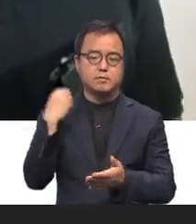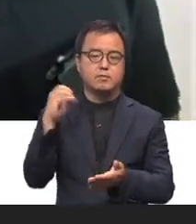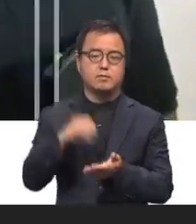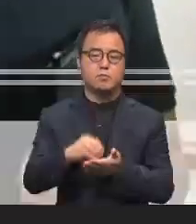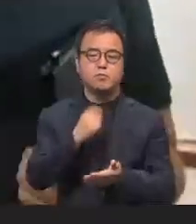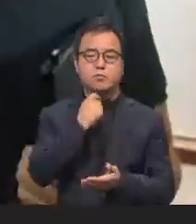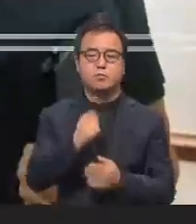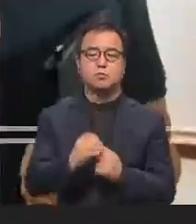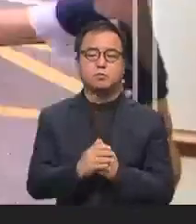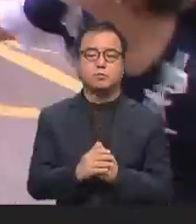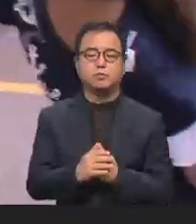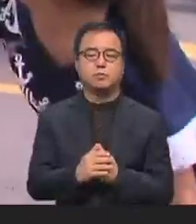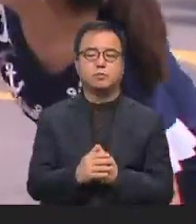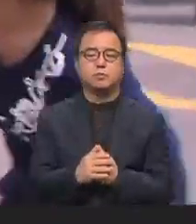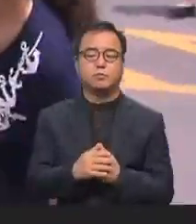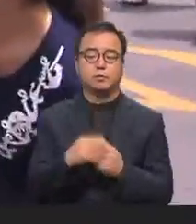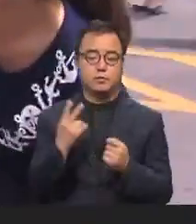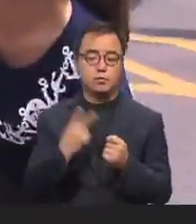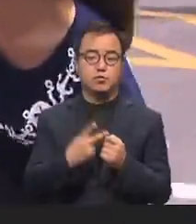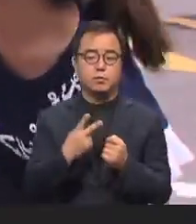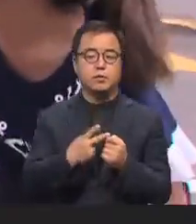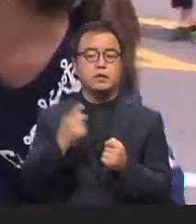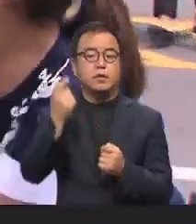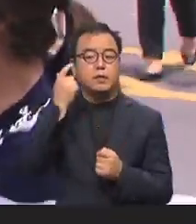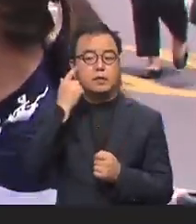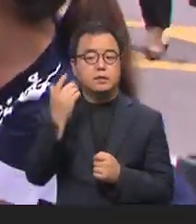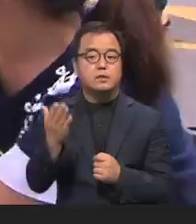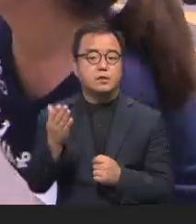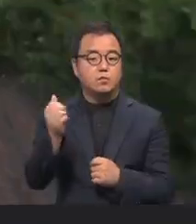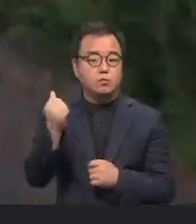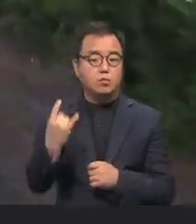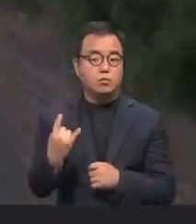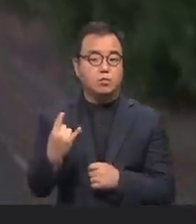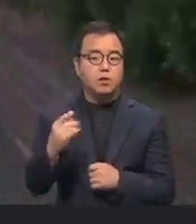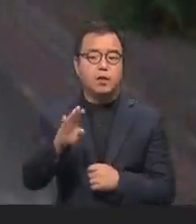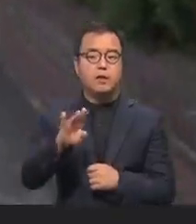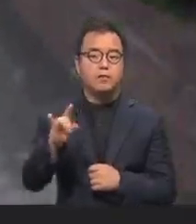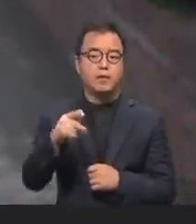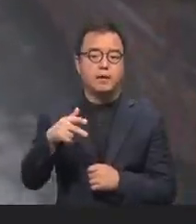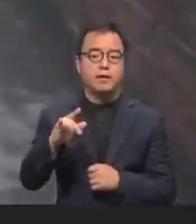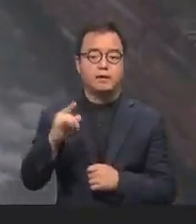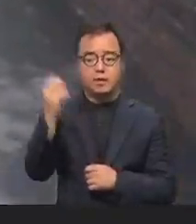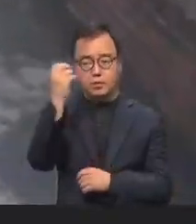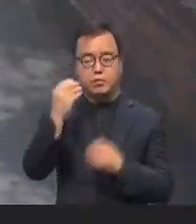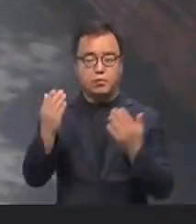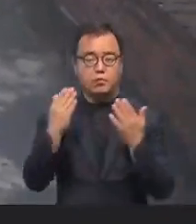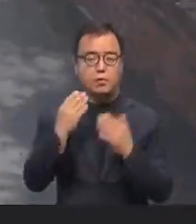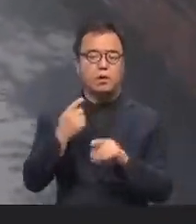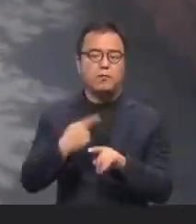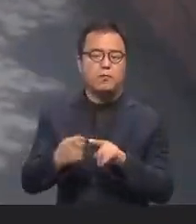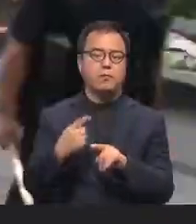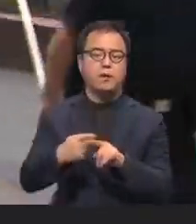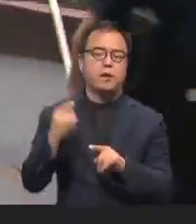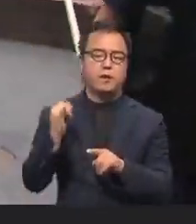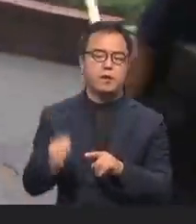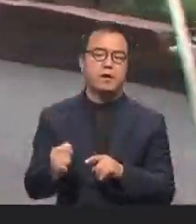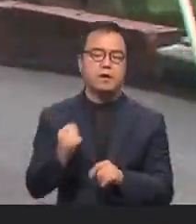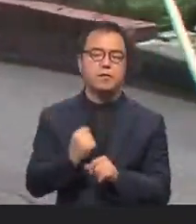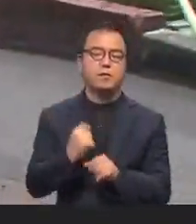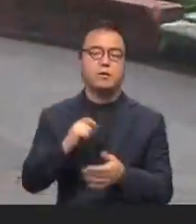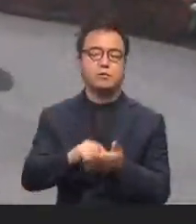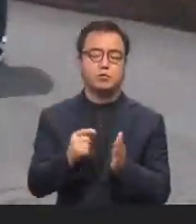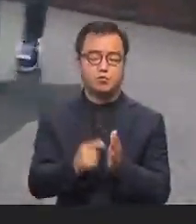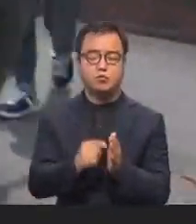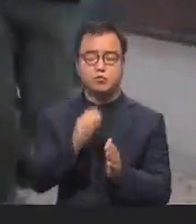복원시키겠습니다. 두 번째로 청문을 진행한 배재고도 평가 항목이 최하위 등급을 벗어날 수 없게 구성됐다며